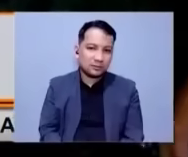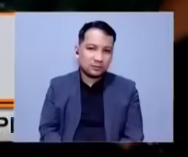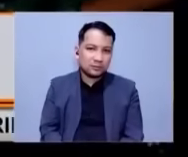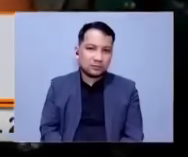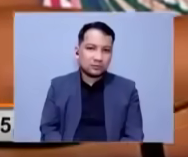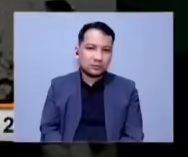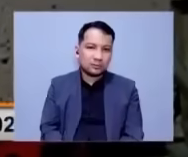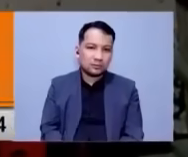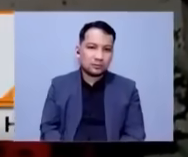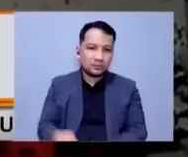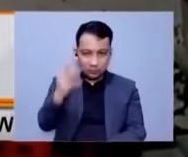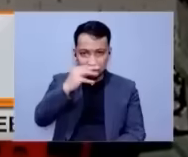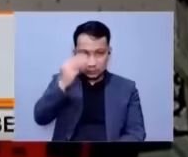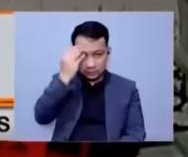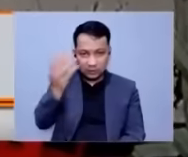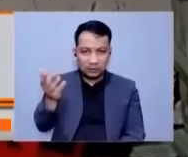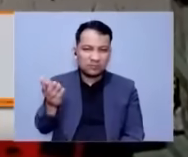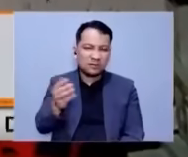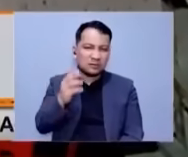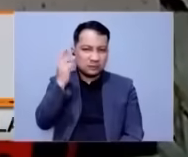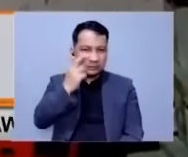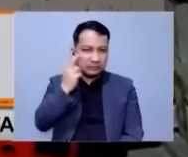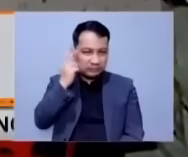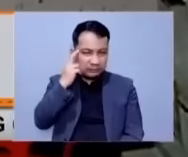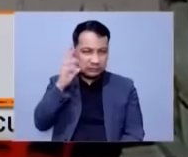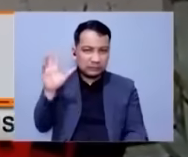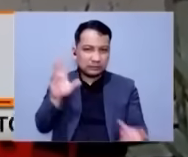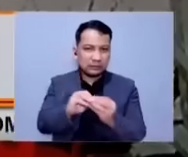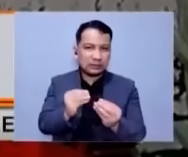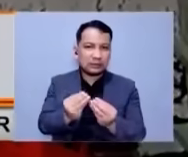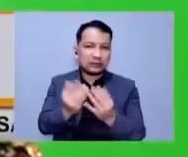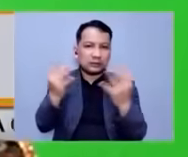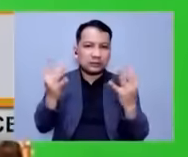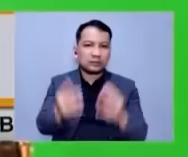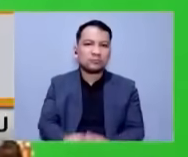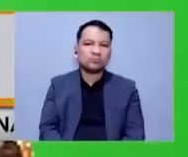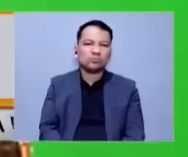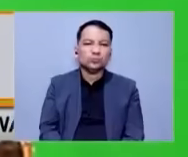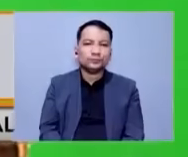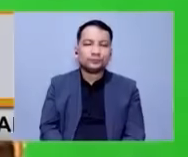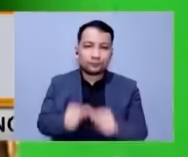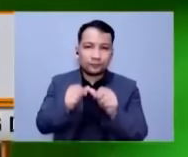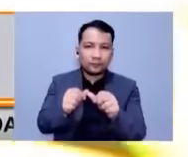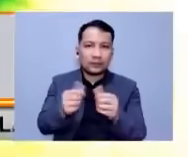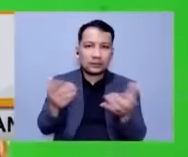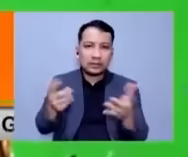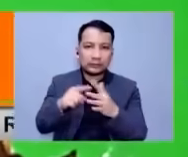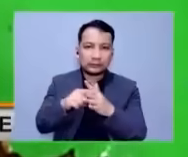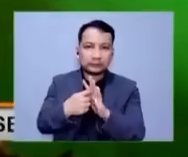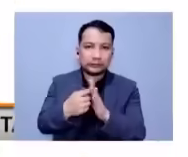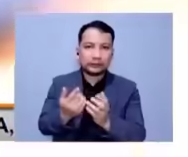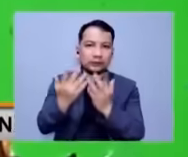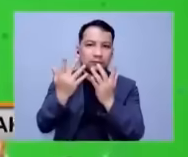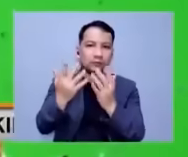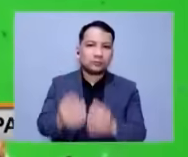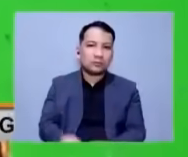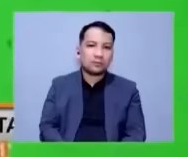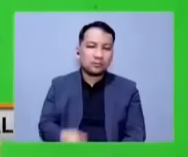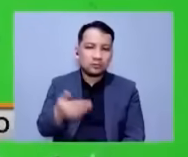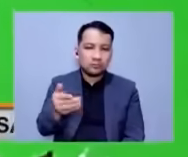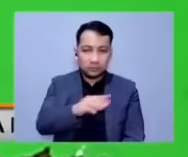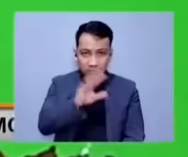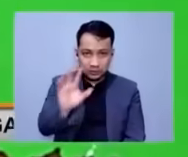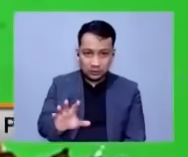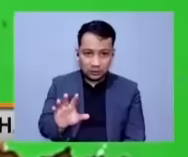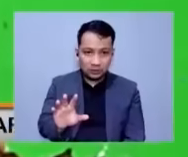Nataranta na po kami. Inaalam pa ang kabuoang pinsala ng sunog, pati ang pinagmula ng apoy. Nagbabalita mula sa